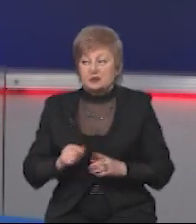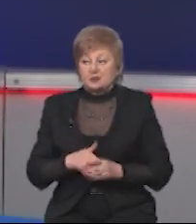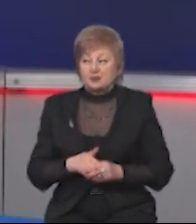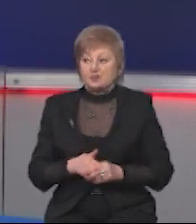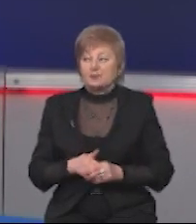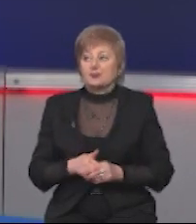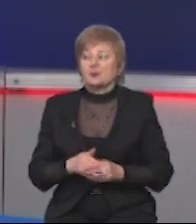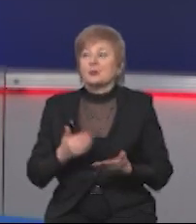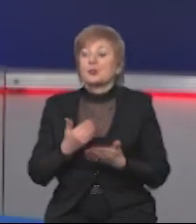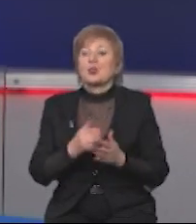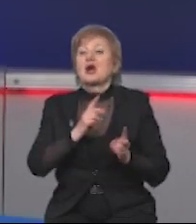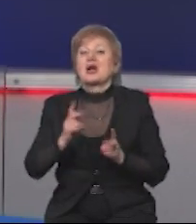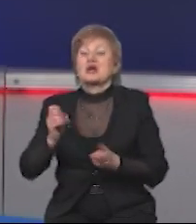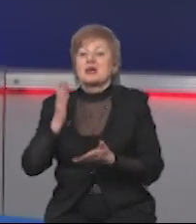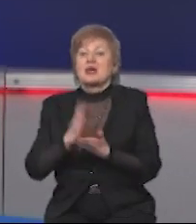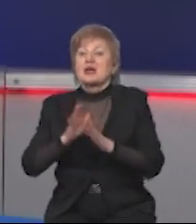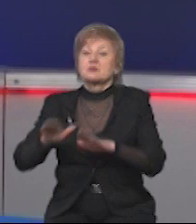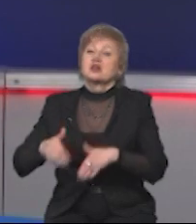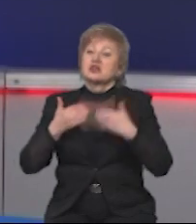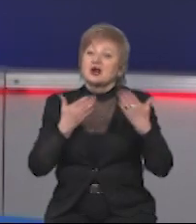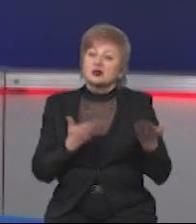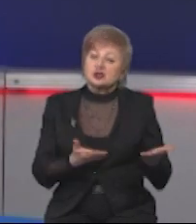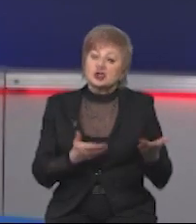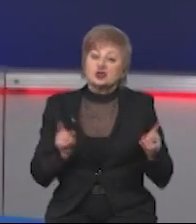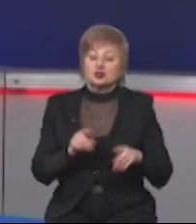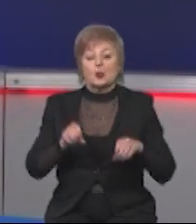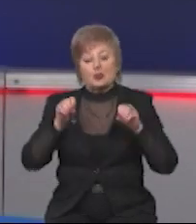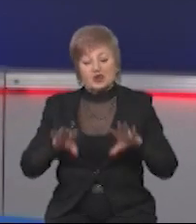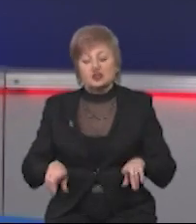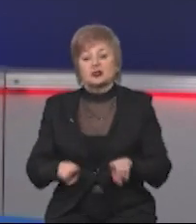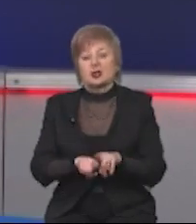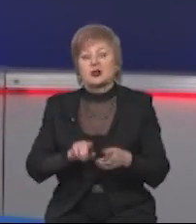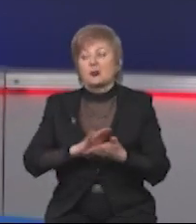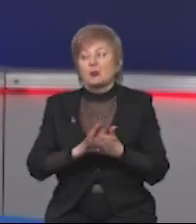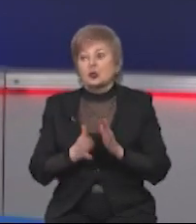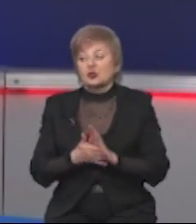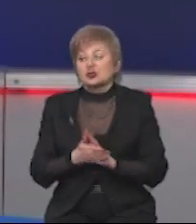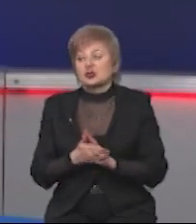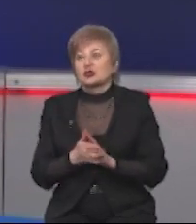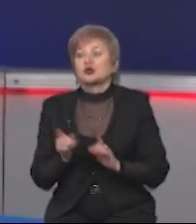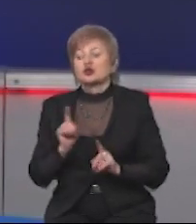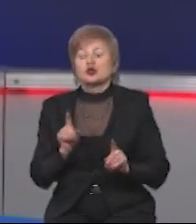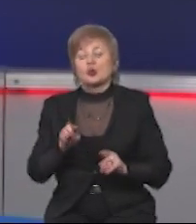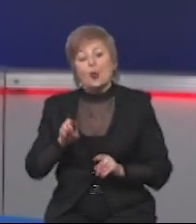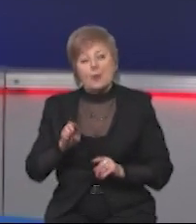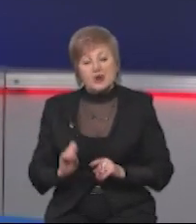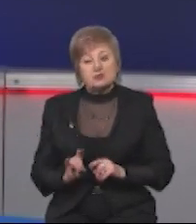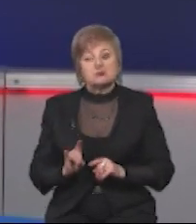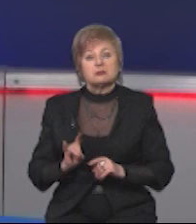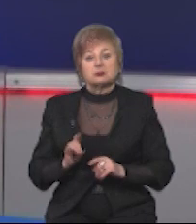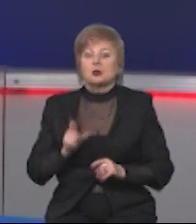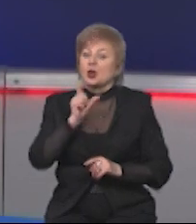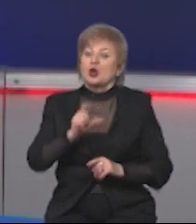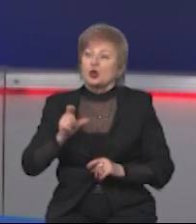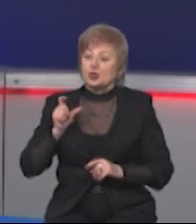От. І, власне, які є пропозиції, аби вирішити цю ситуацію, що потрібно зробити, аби все ж таки